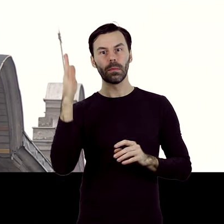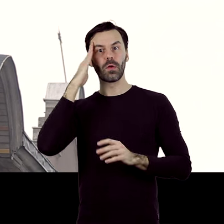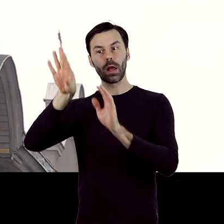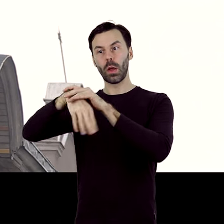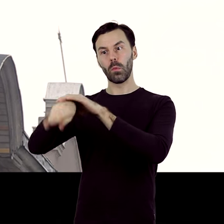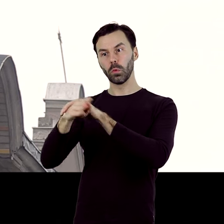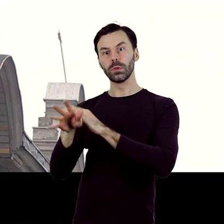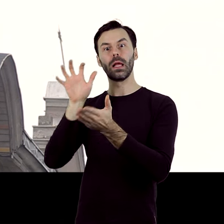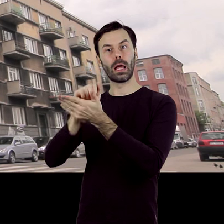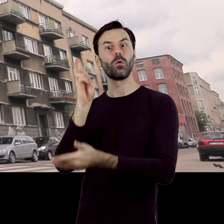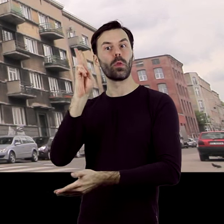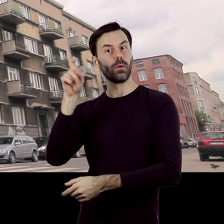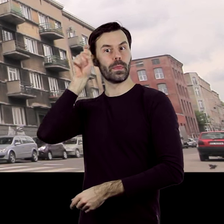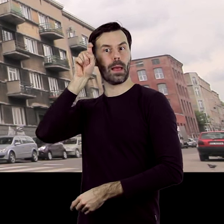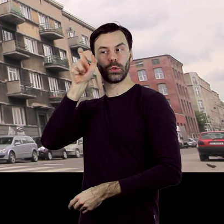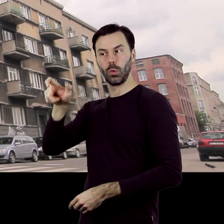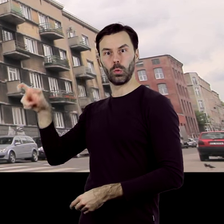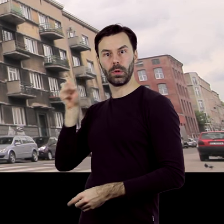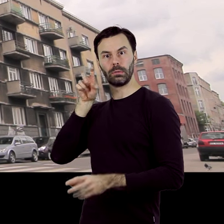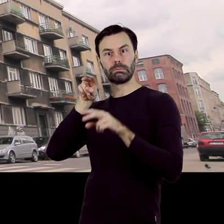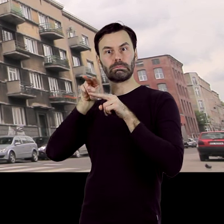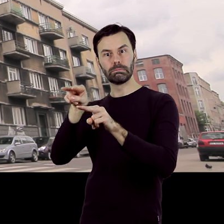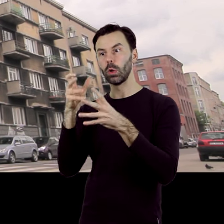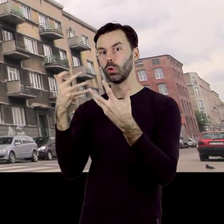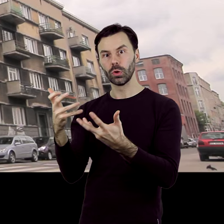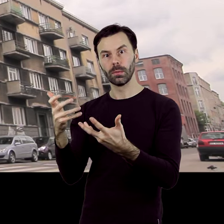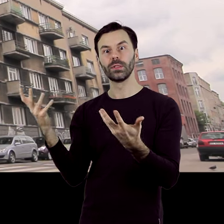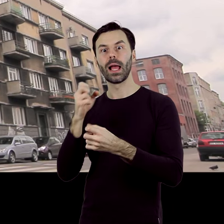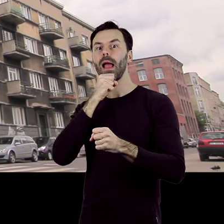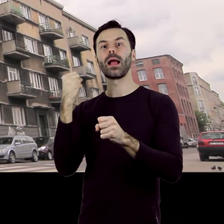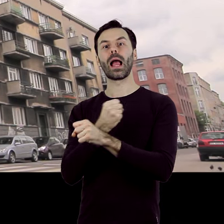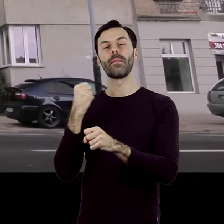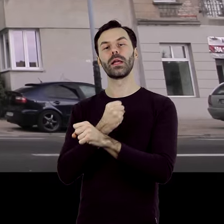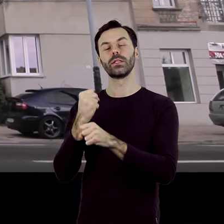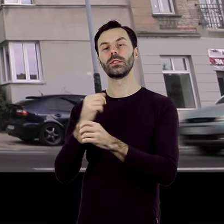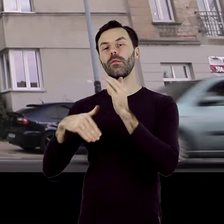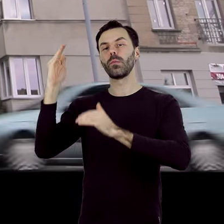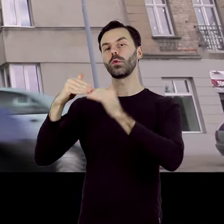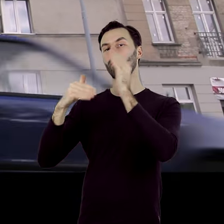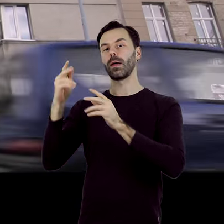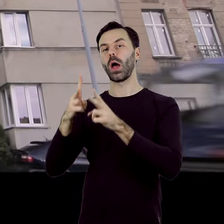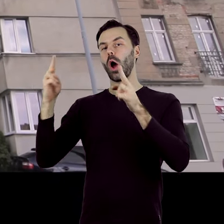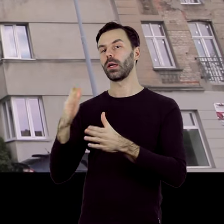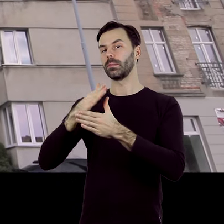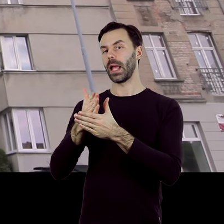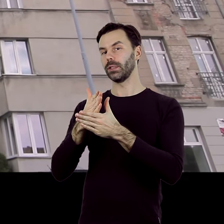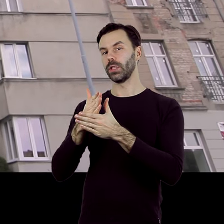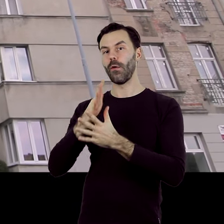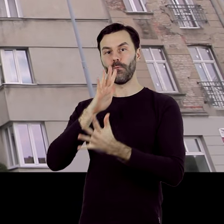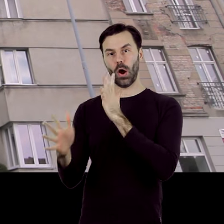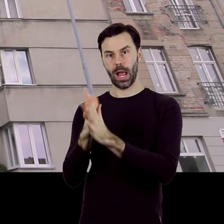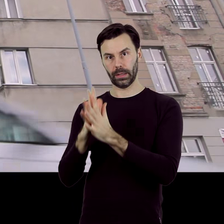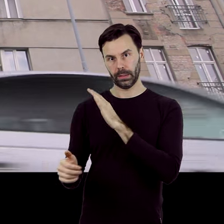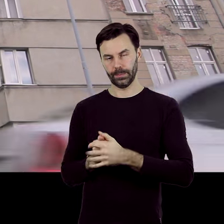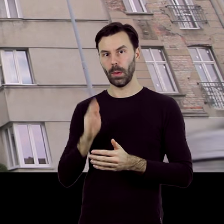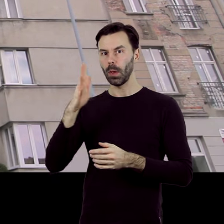przejmuje ludność niemiecka, szczególnie chętnie lokale w kamienicach wybudowanych w okresie międzywojennym. Po kolejnych